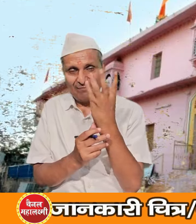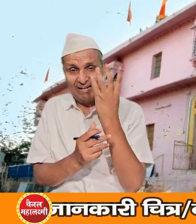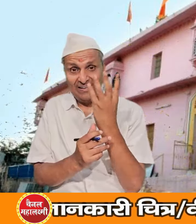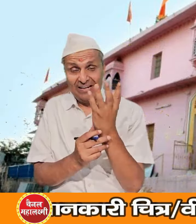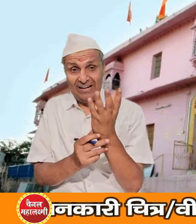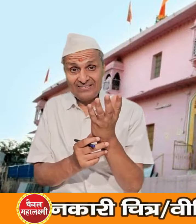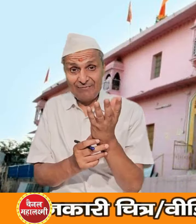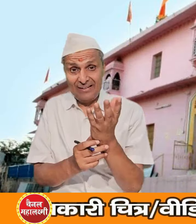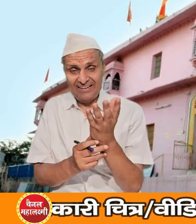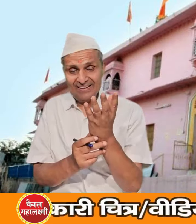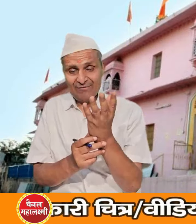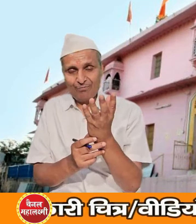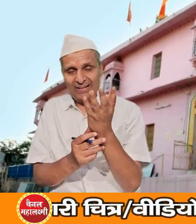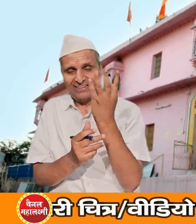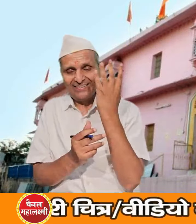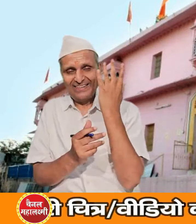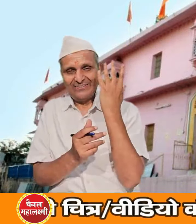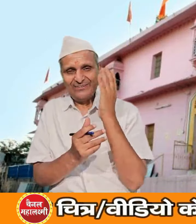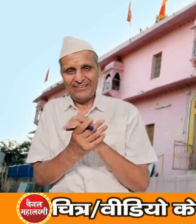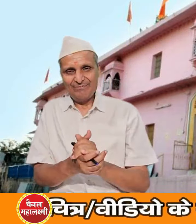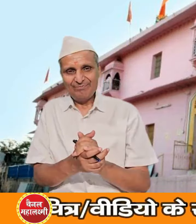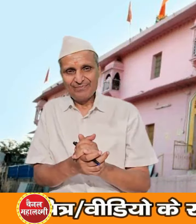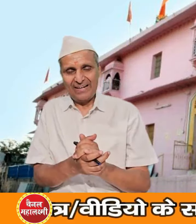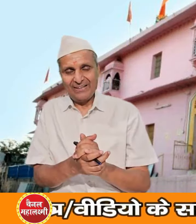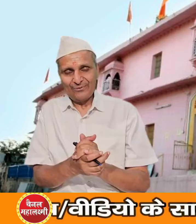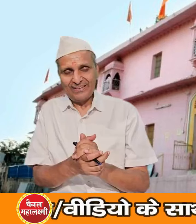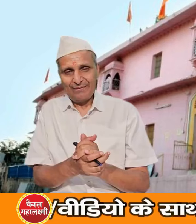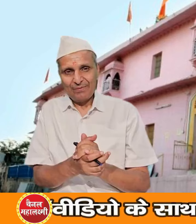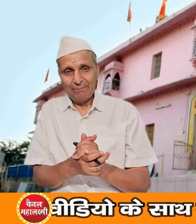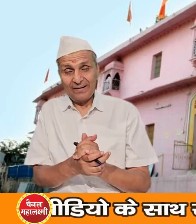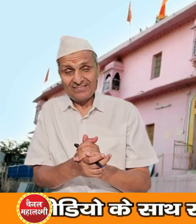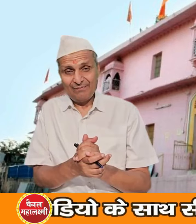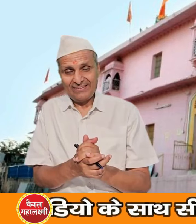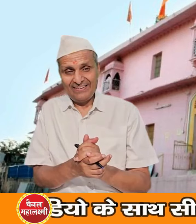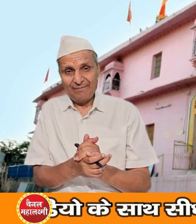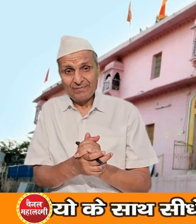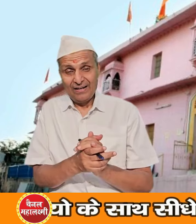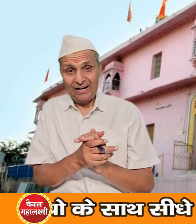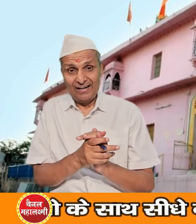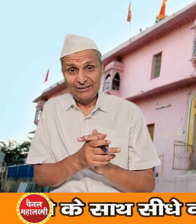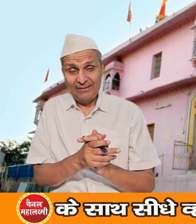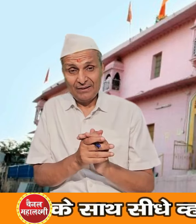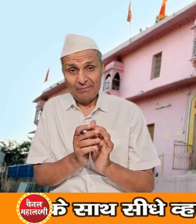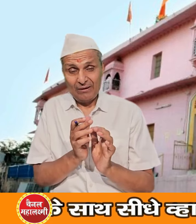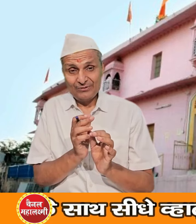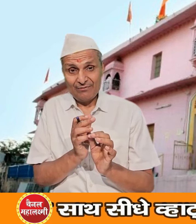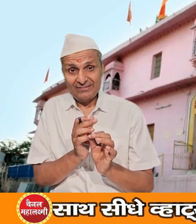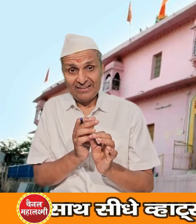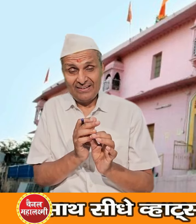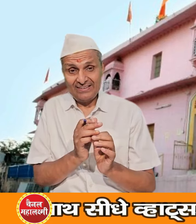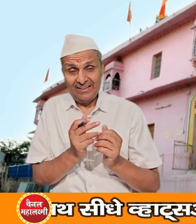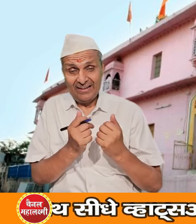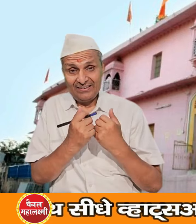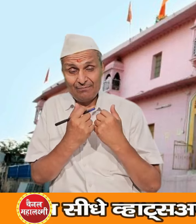जिका जवाब मिला ऐसा मिला कि वो भाग खड़ा हुआ कहानी रोचक है पर असली बात ये है आज भी निर्मल भाव से